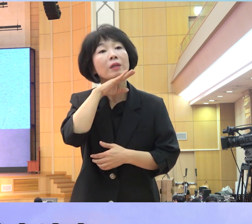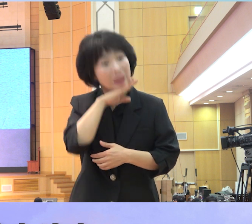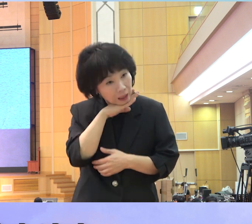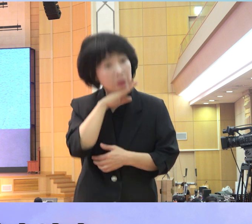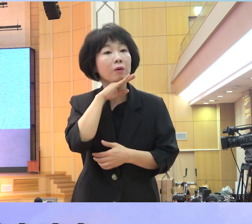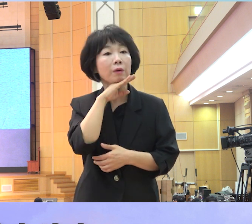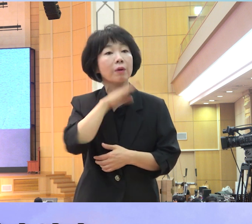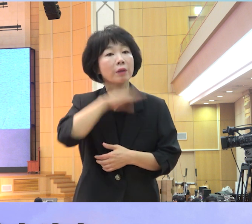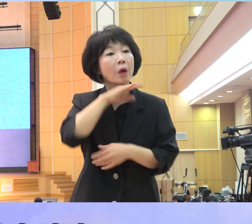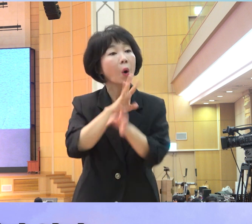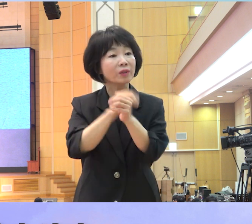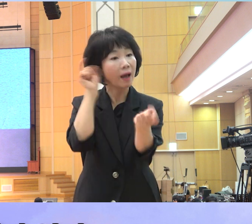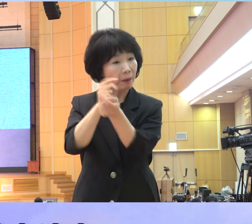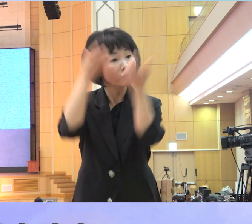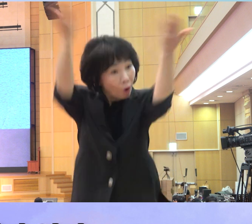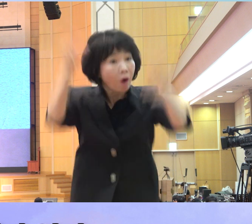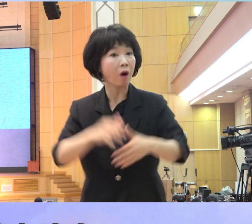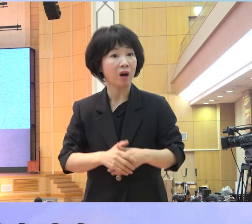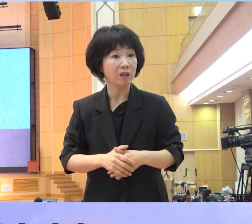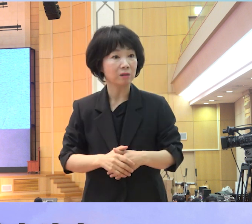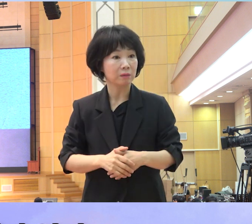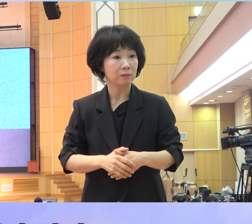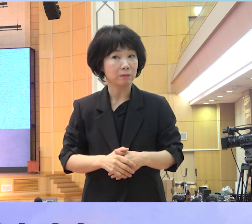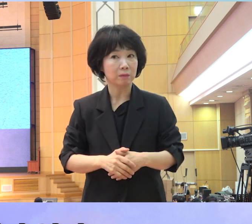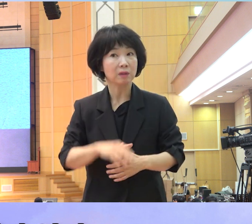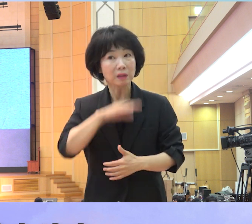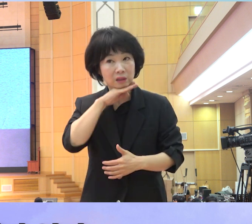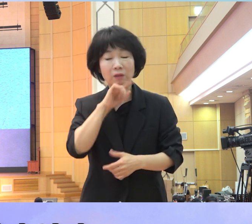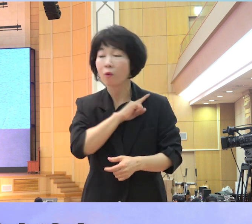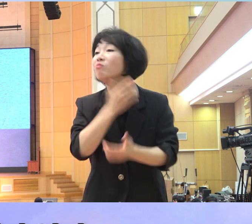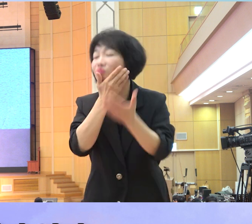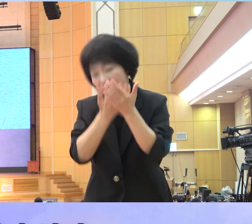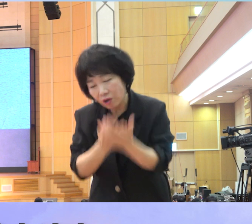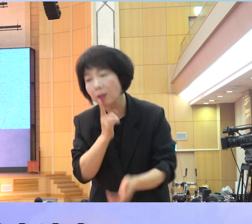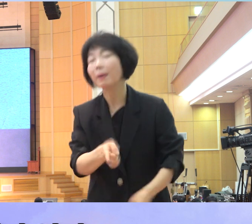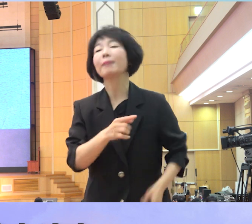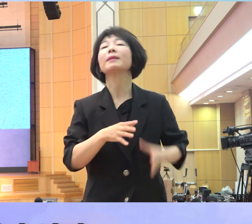성경은요, 그래서 이 기다림이 중요하다고 얘기합니다.